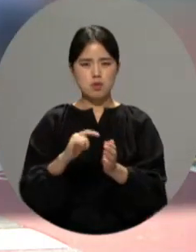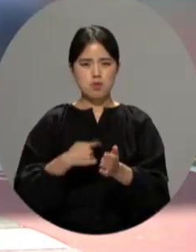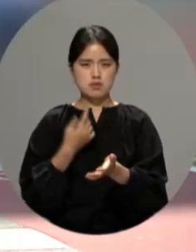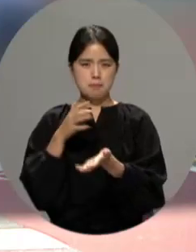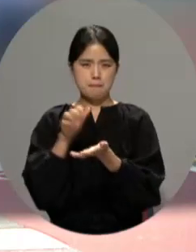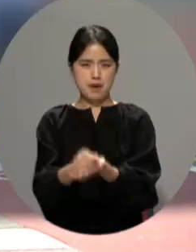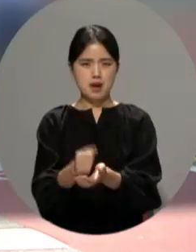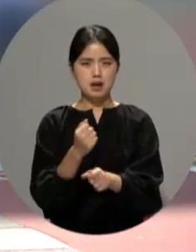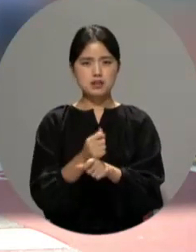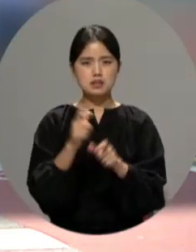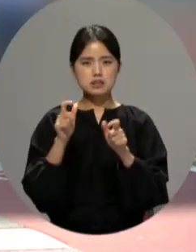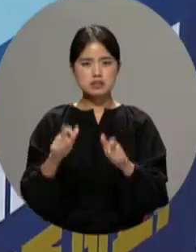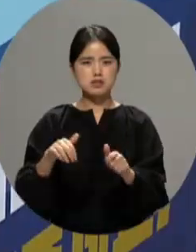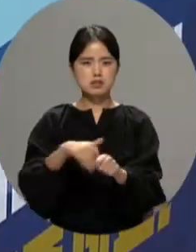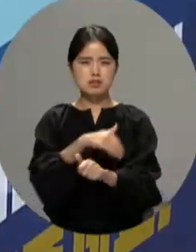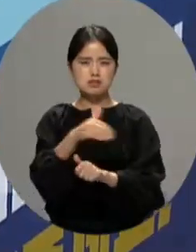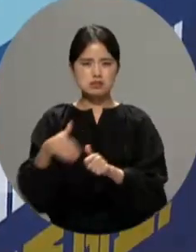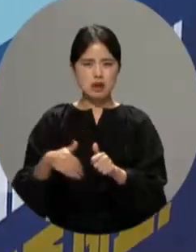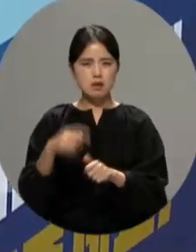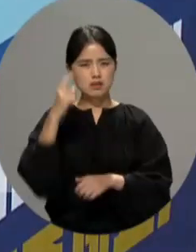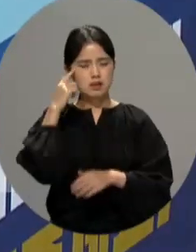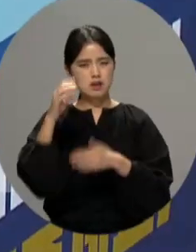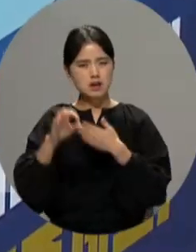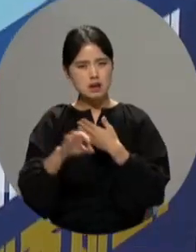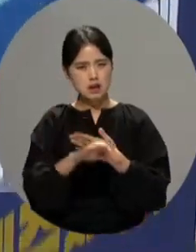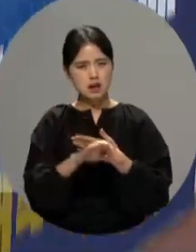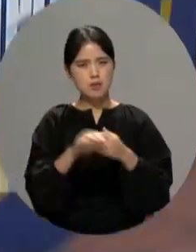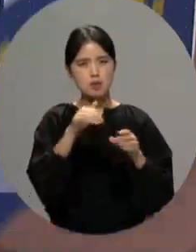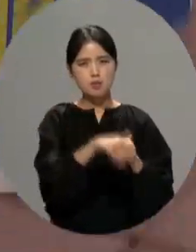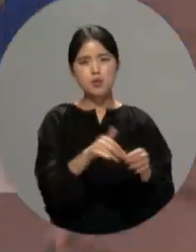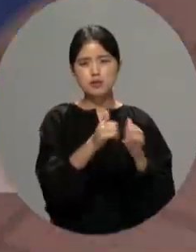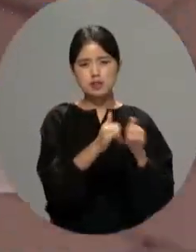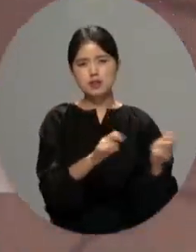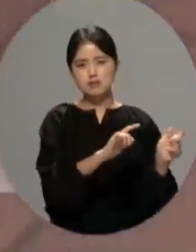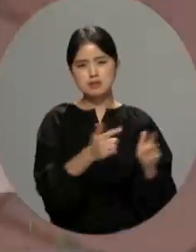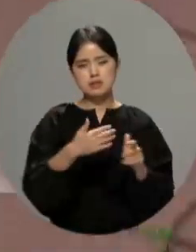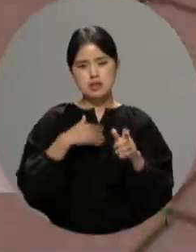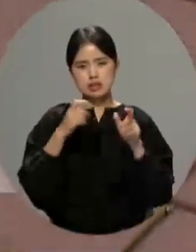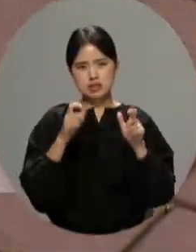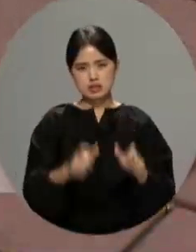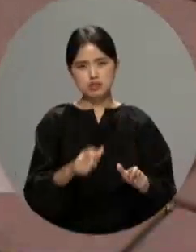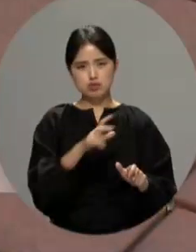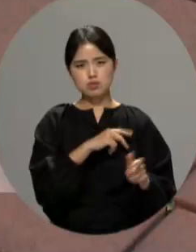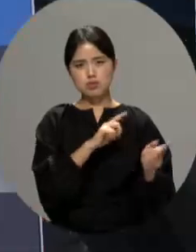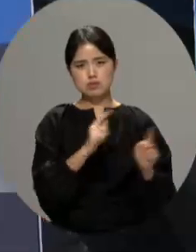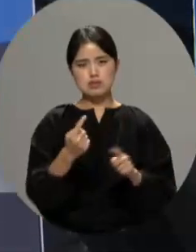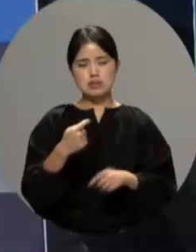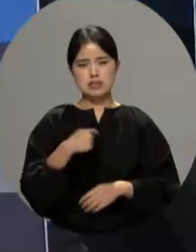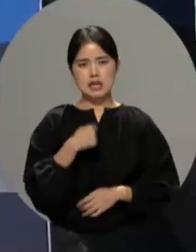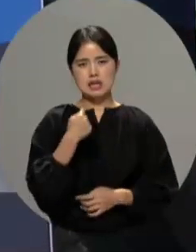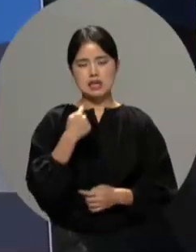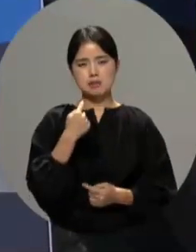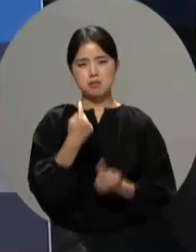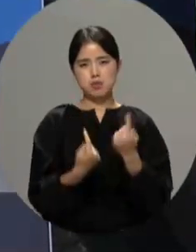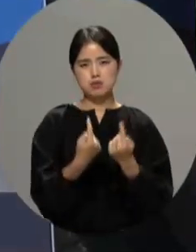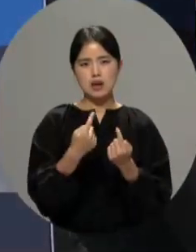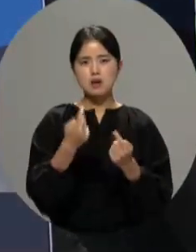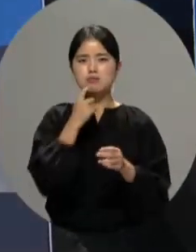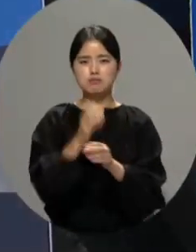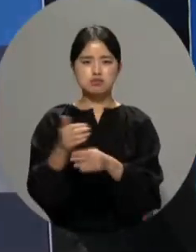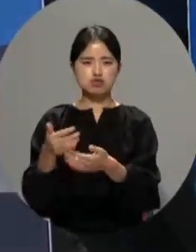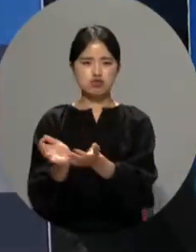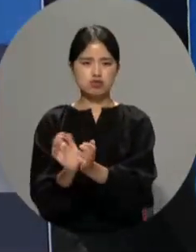있는 지역 정가의 상황을 대입하면 유권자들은 자신의 지역구 지방의원을 자기 대신 민주당이 뽑아준